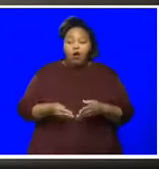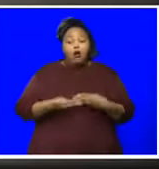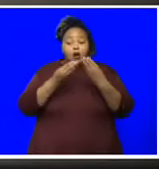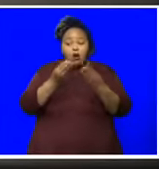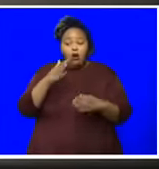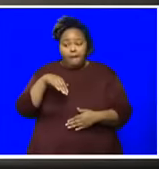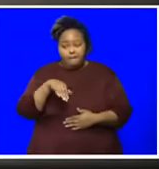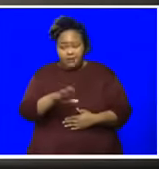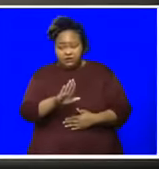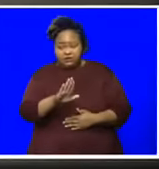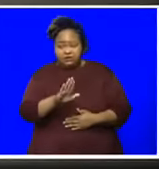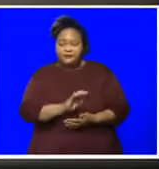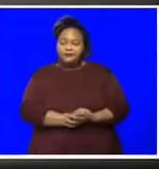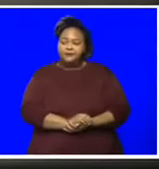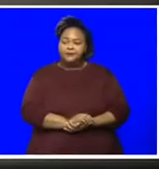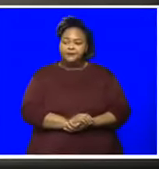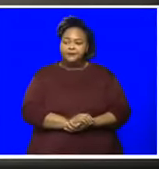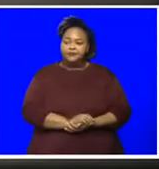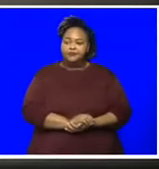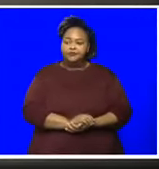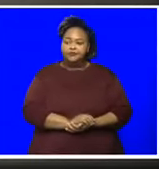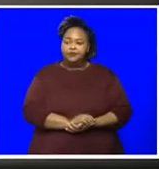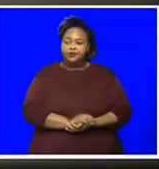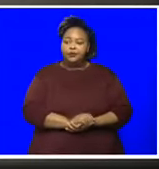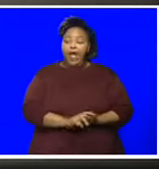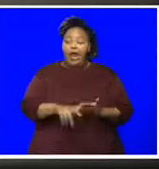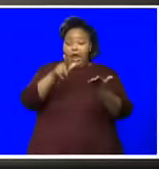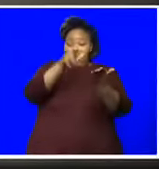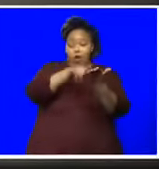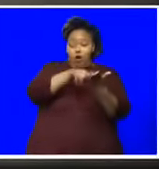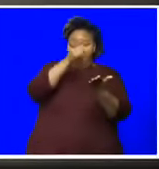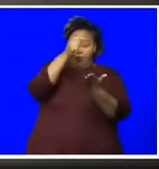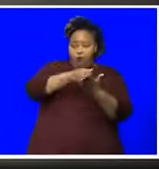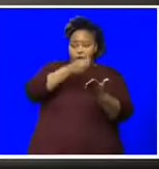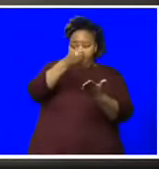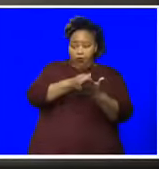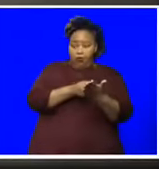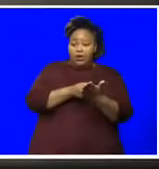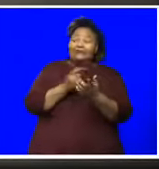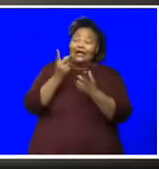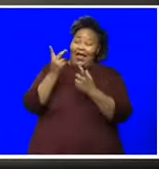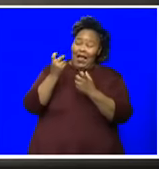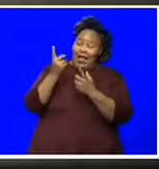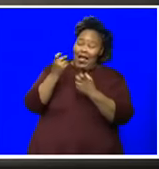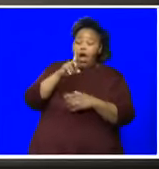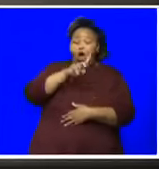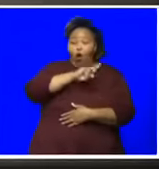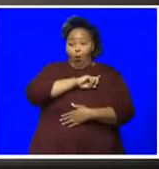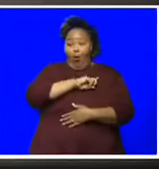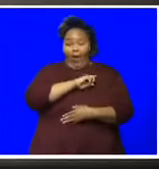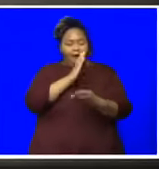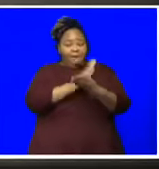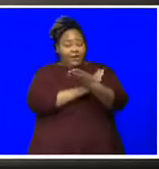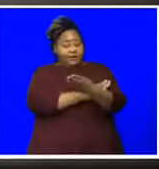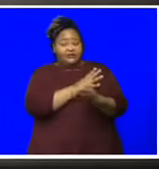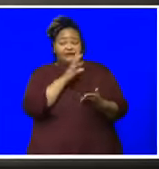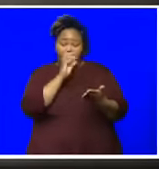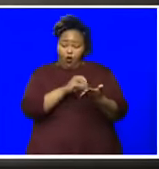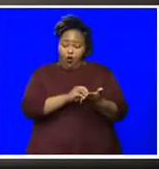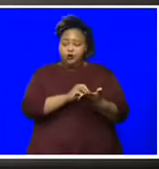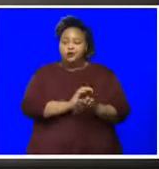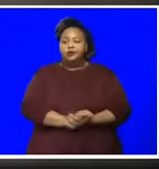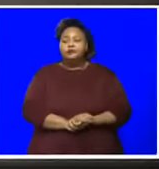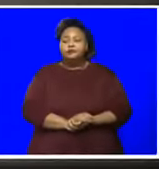le bill inema benefits lamaningi njengoba asibekele CEO wethu